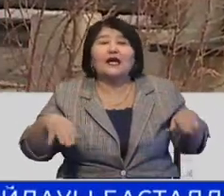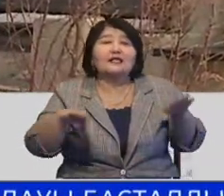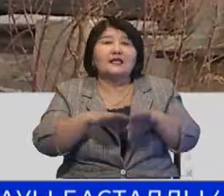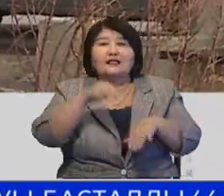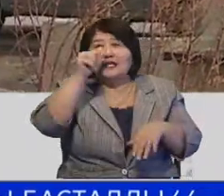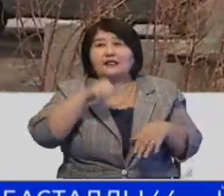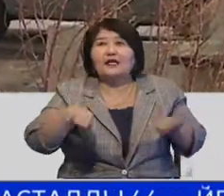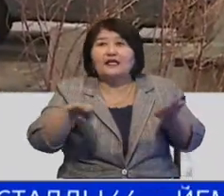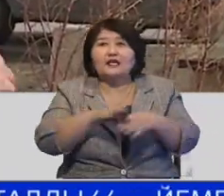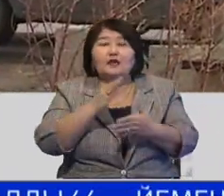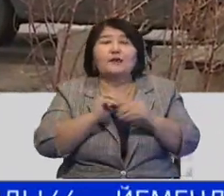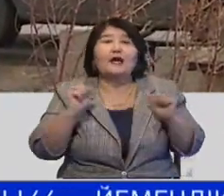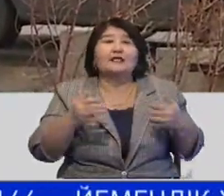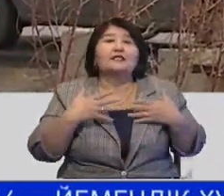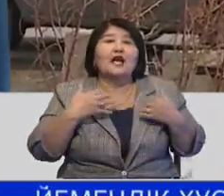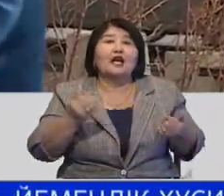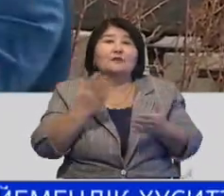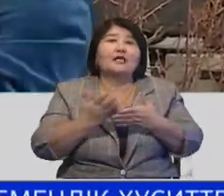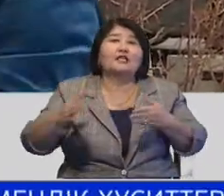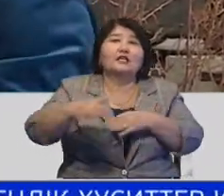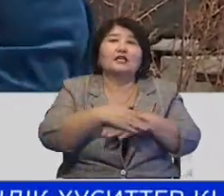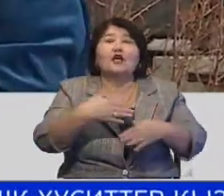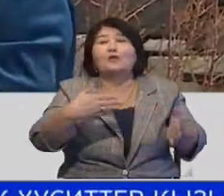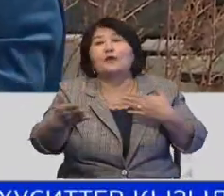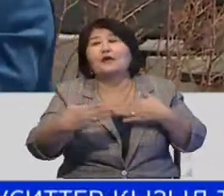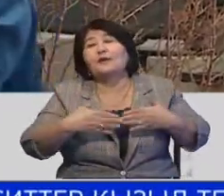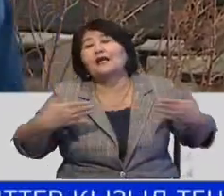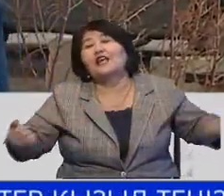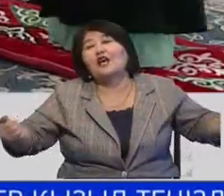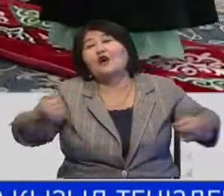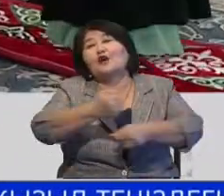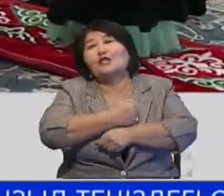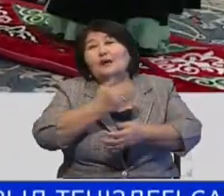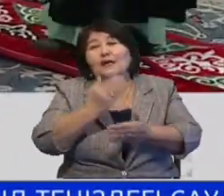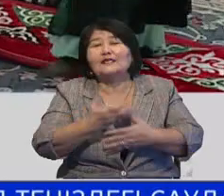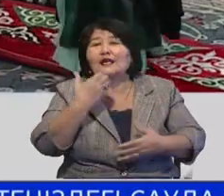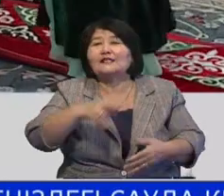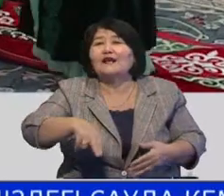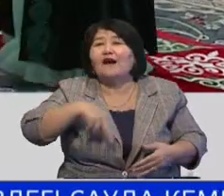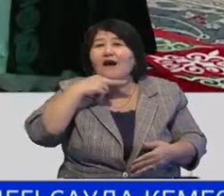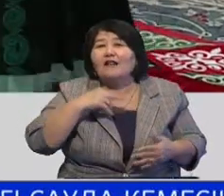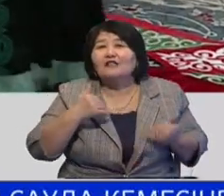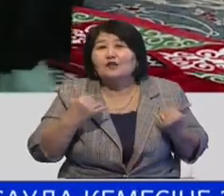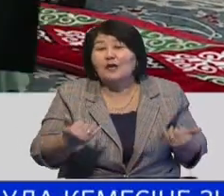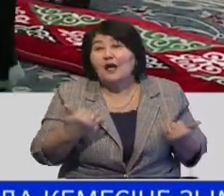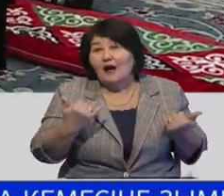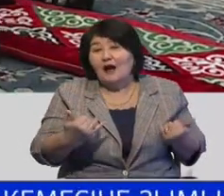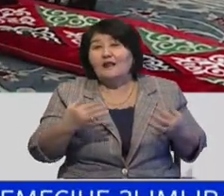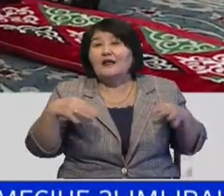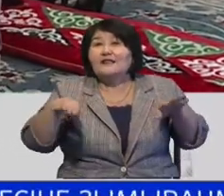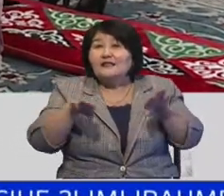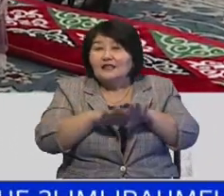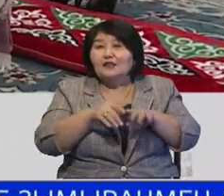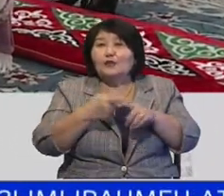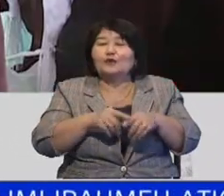ayı. Kengdik bolatını qıstan aman çıqqan jırtçılıq bir-birine keng quşağın ayqara aşıp, ıstıq ıqlasın bildiredi. Al tengdik